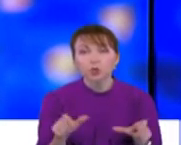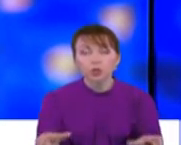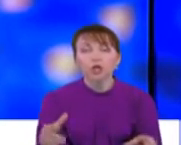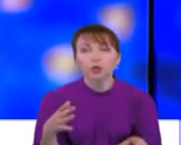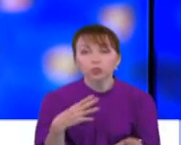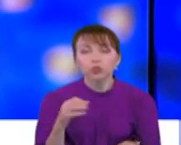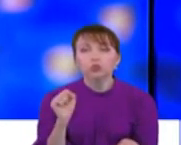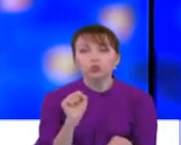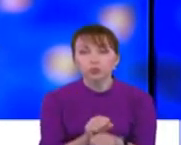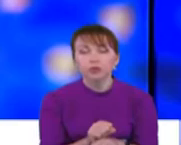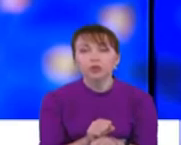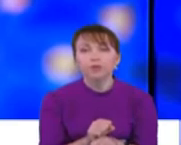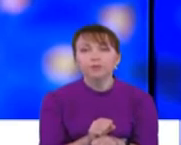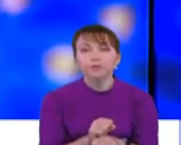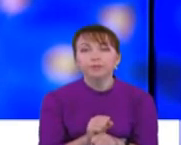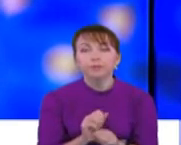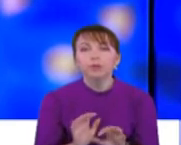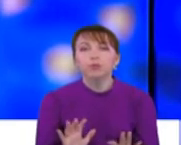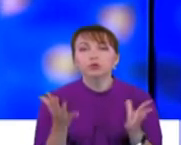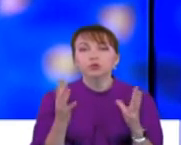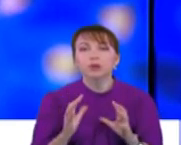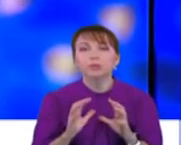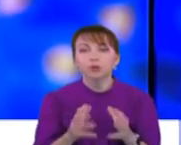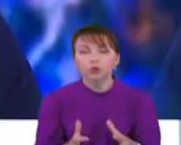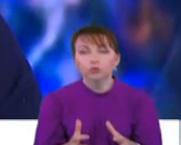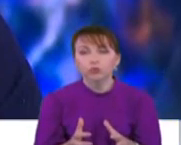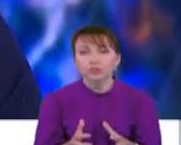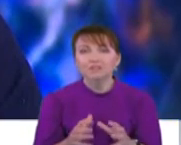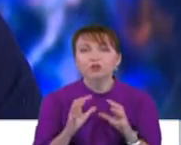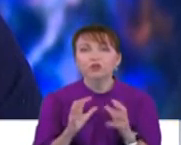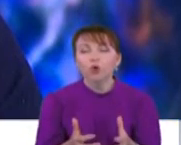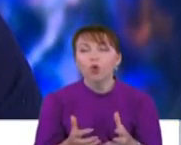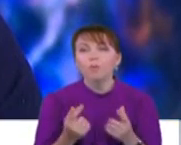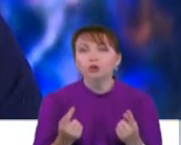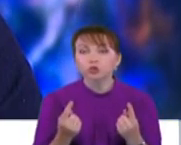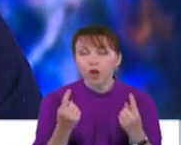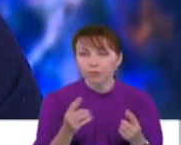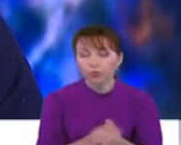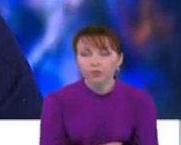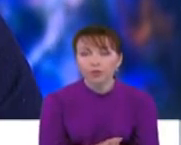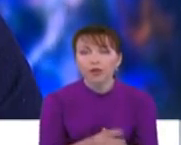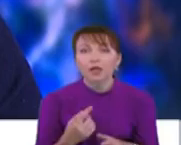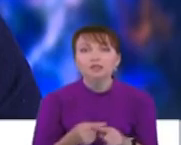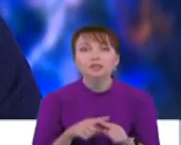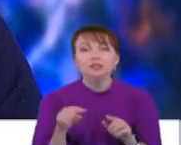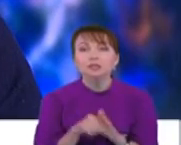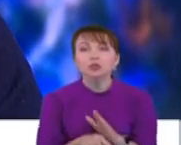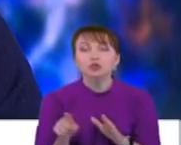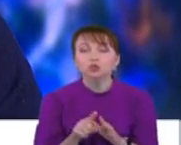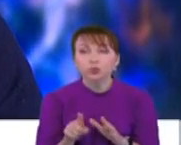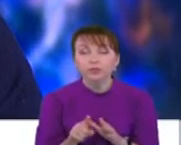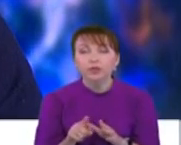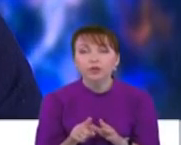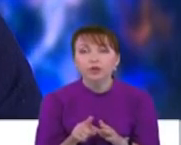було зупинено подія мирового світового масштабу. Тобто, які? І це говорить про те, що, бо